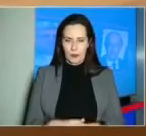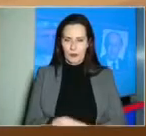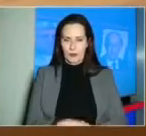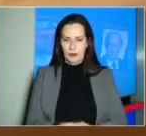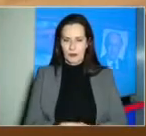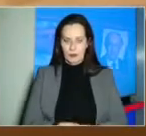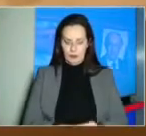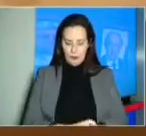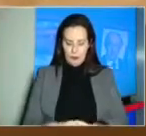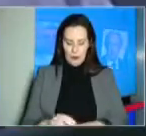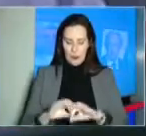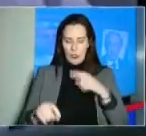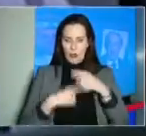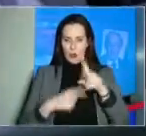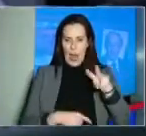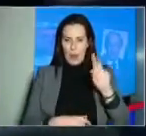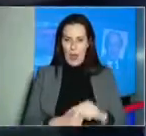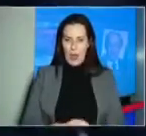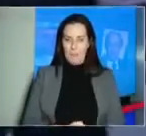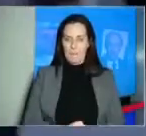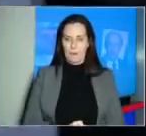בתחילת שנות ה-2000 או משהו כזה, אבל